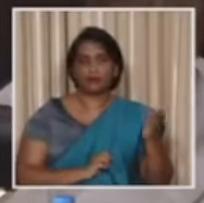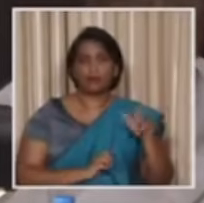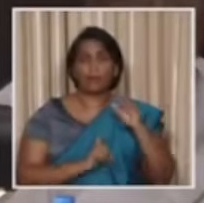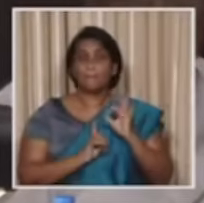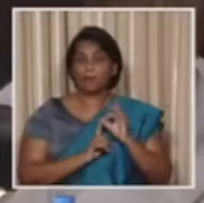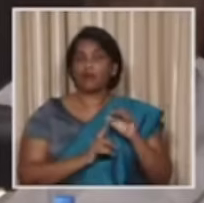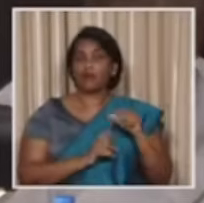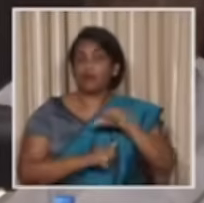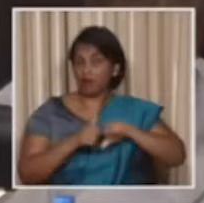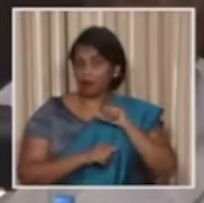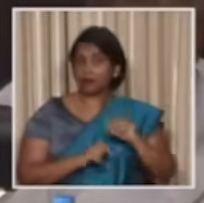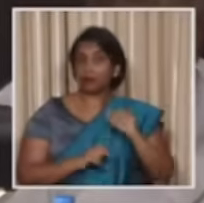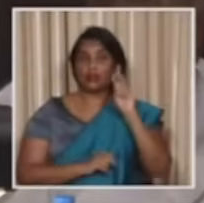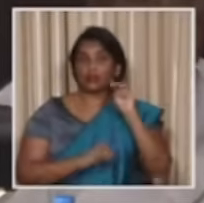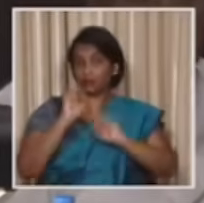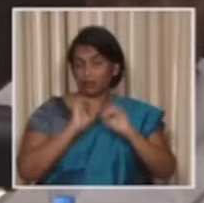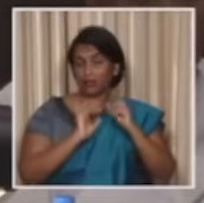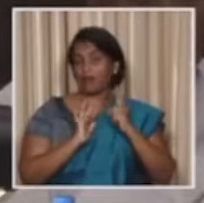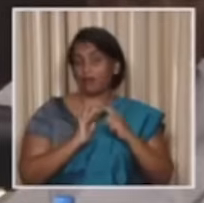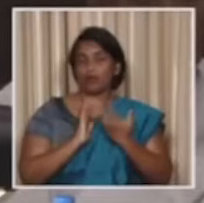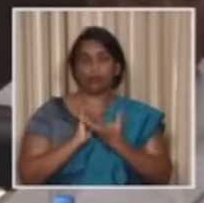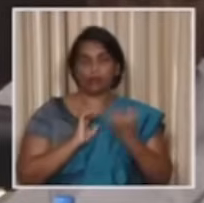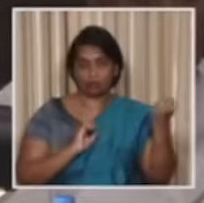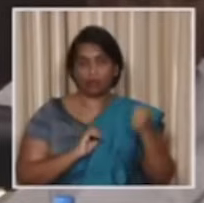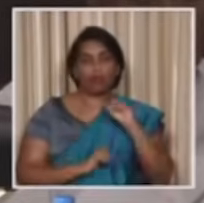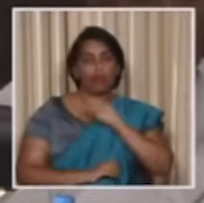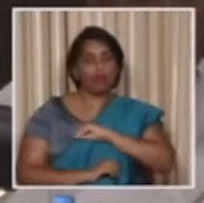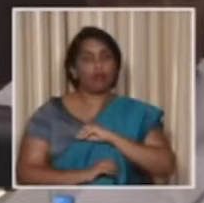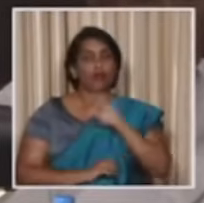පුද්ගලික ආයතනයන් නම් 130 බද්දට යට වෙනවා ප්‍රතිලාභය